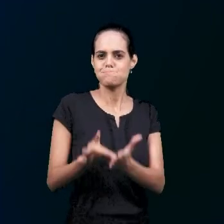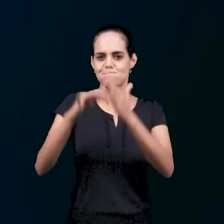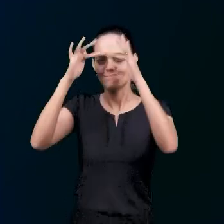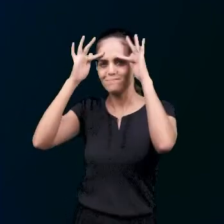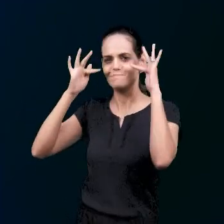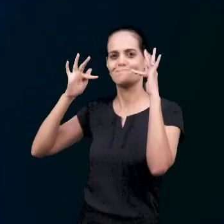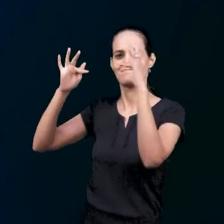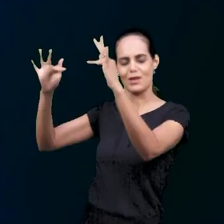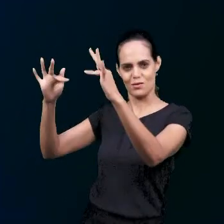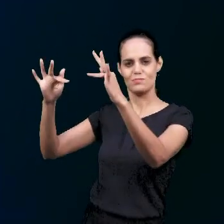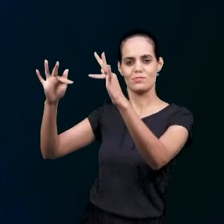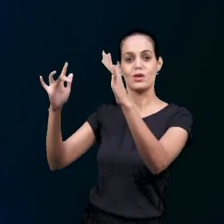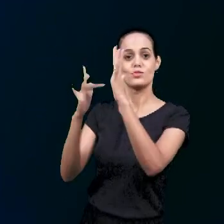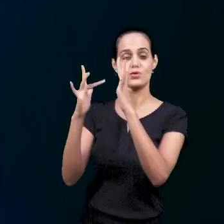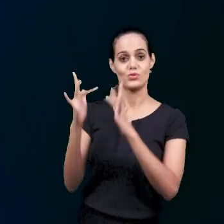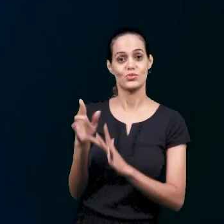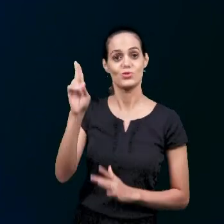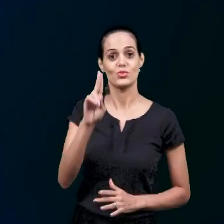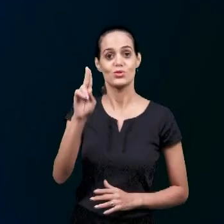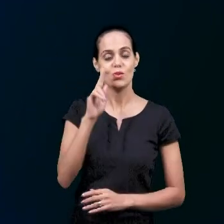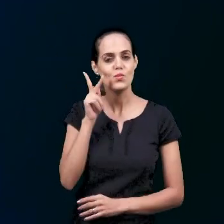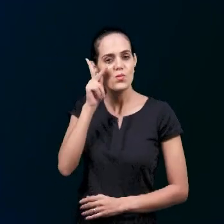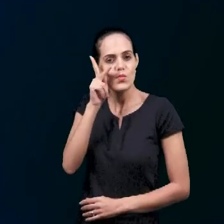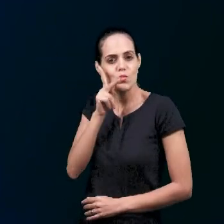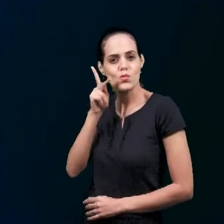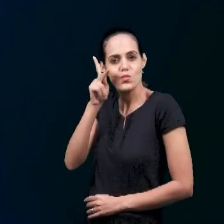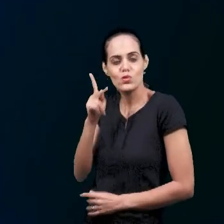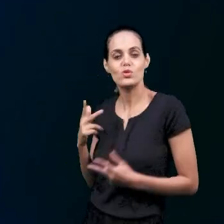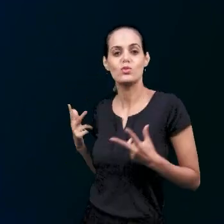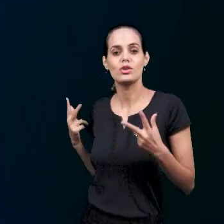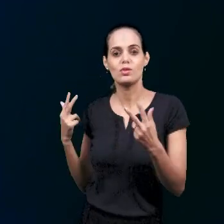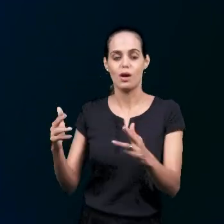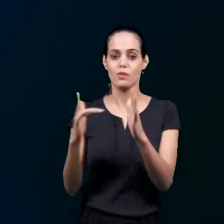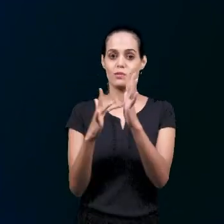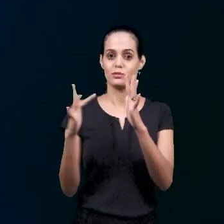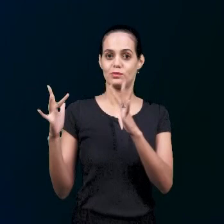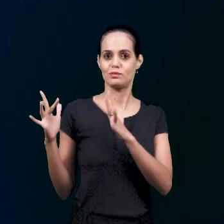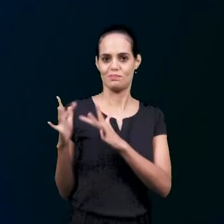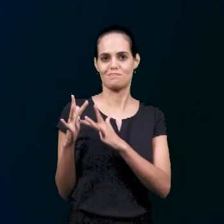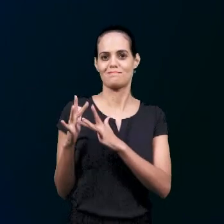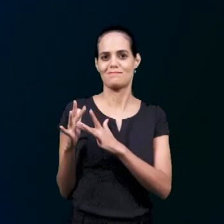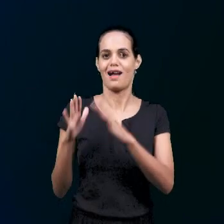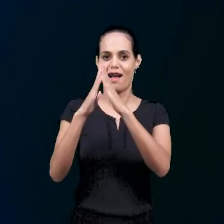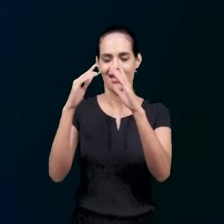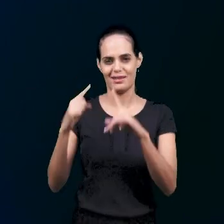fidèles. Jésus, il a fait utilisation du vin, ainsi que l'Église fidèle,